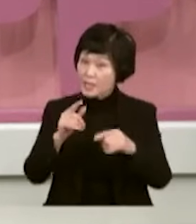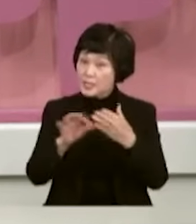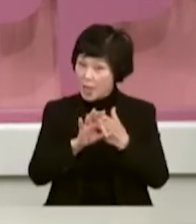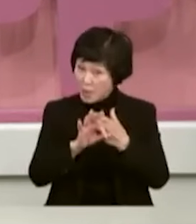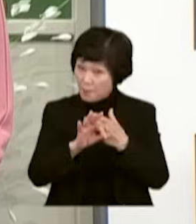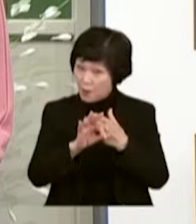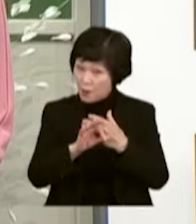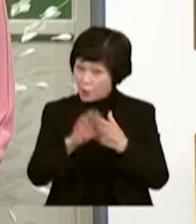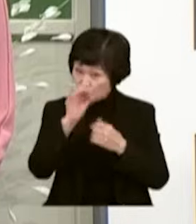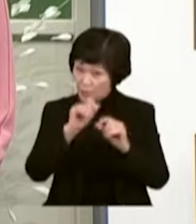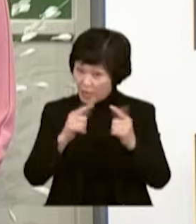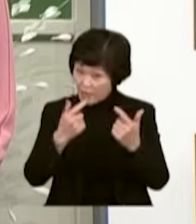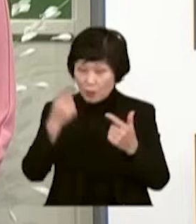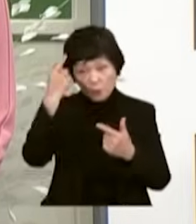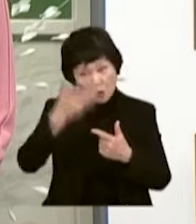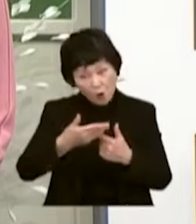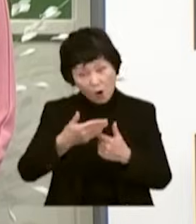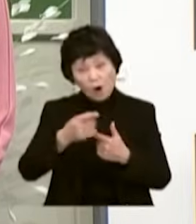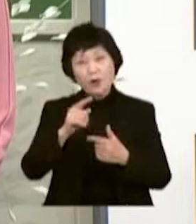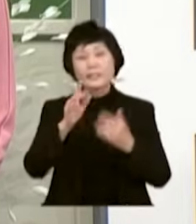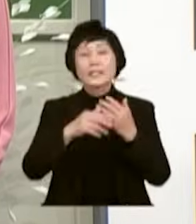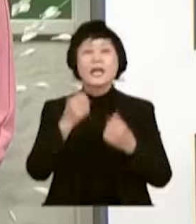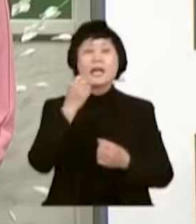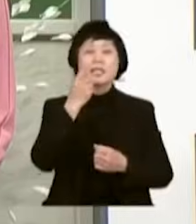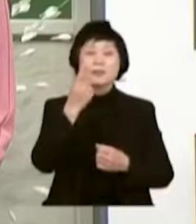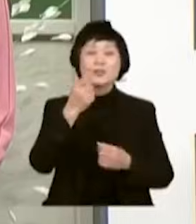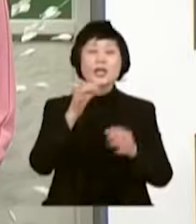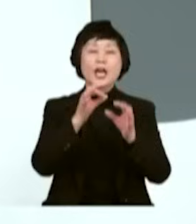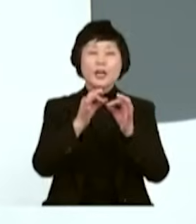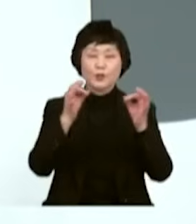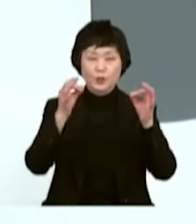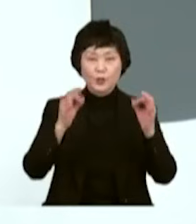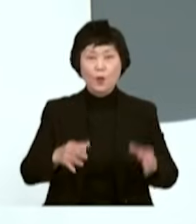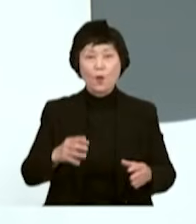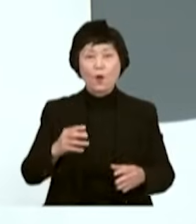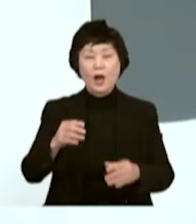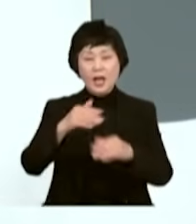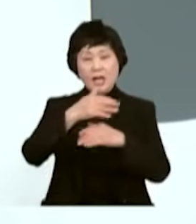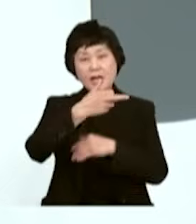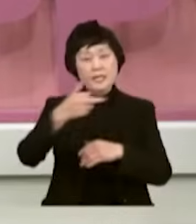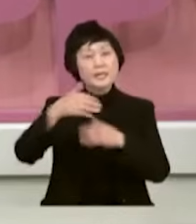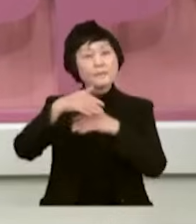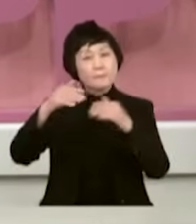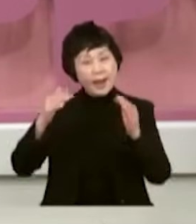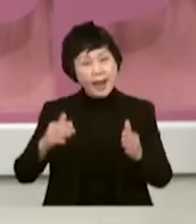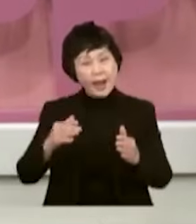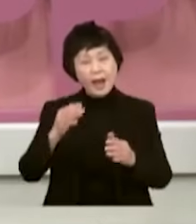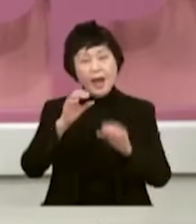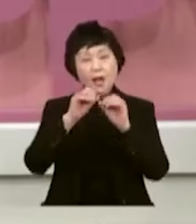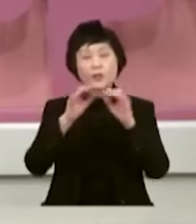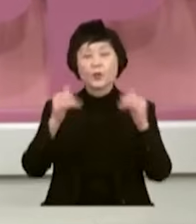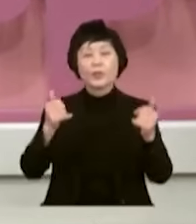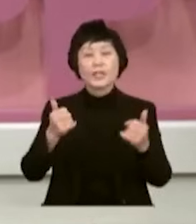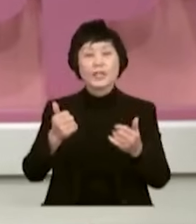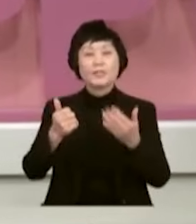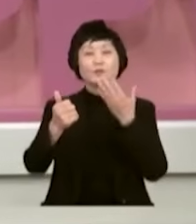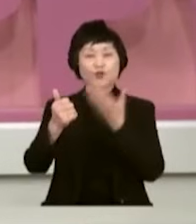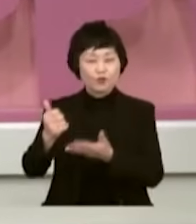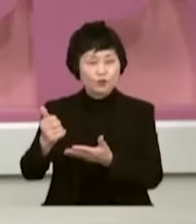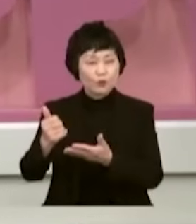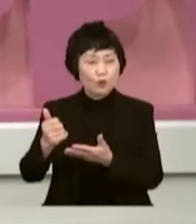1년 가까이 11개월 동안에 큰 방을 내주고 한 방을 내주고 어, 네. 우리 집사람 임신했을 때 이제 작은 방에서